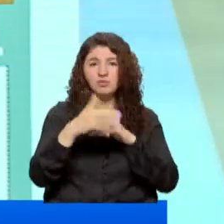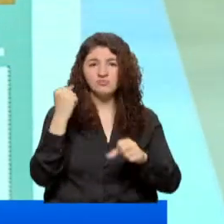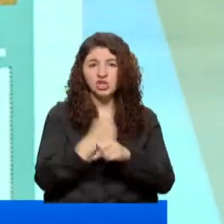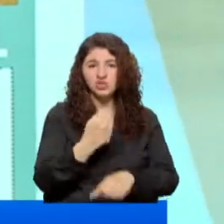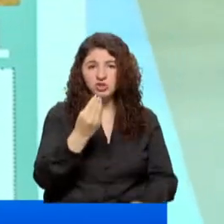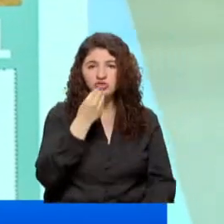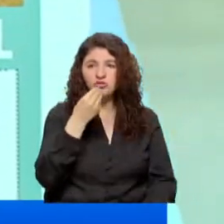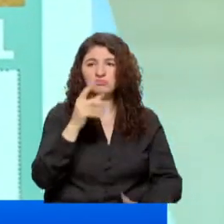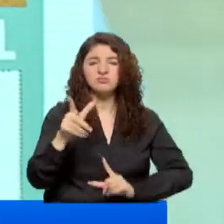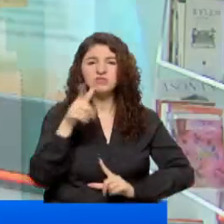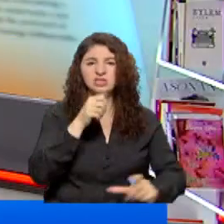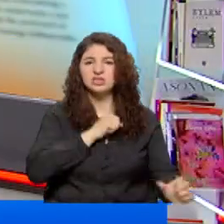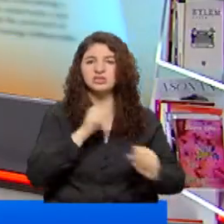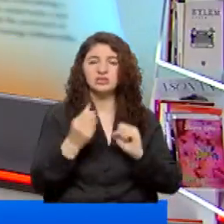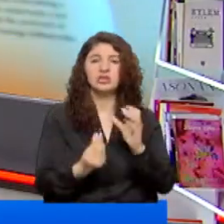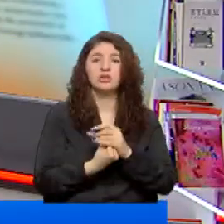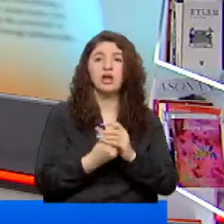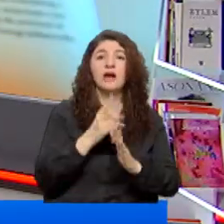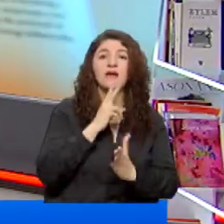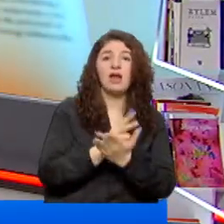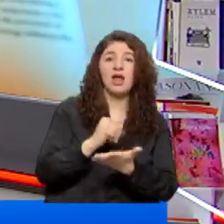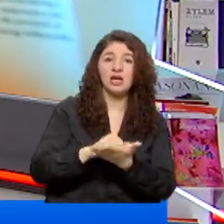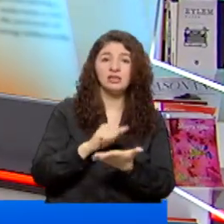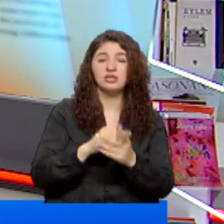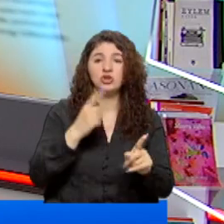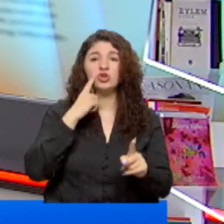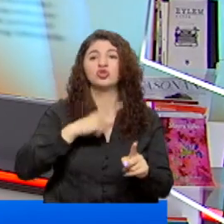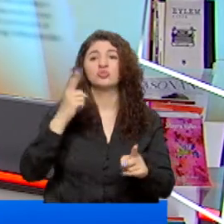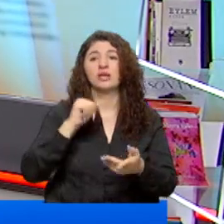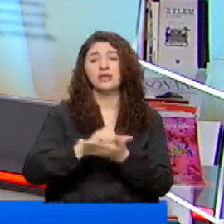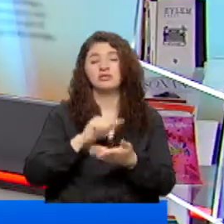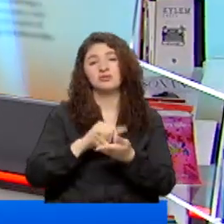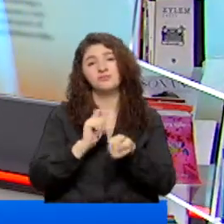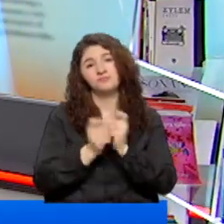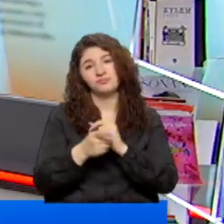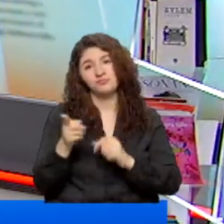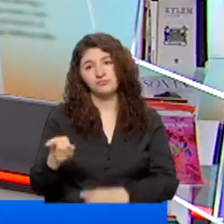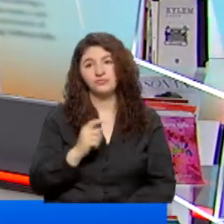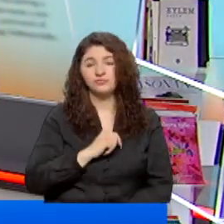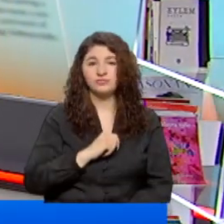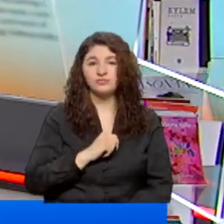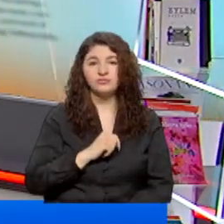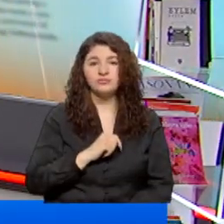yiyecek tepkileri yükseldi deniliyor karardan Cumhuriyet gazetesine geçiyoruz